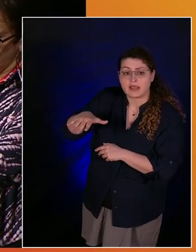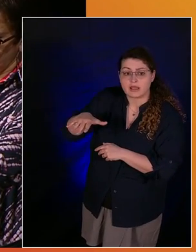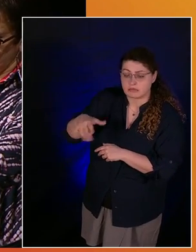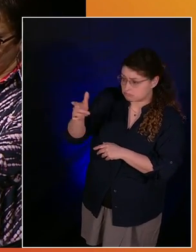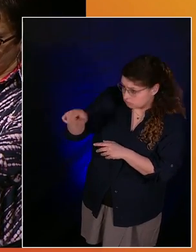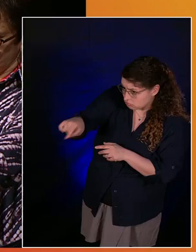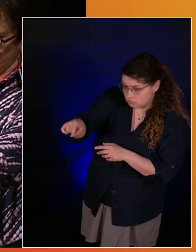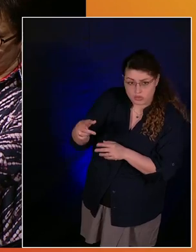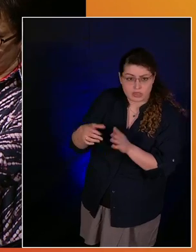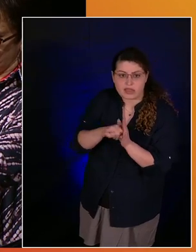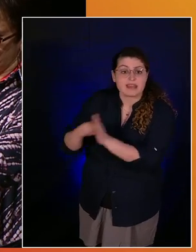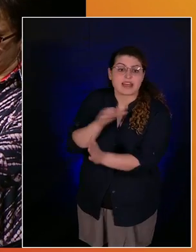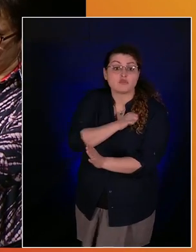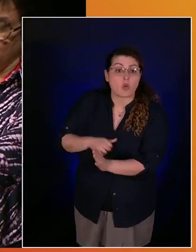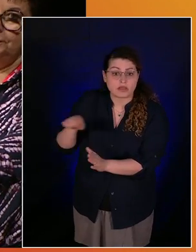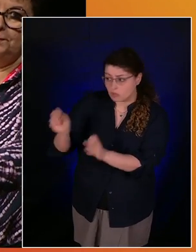liberté c'est une